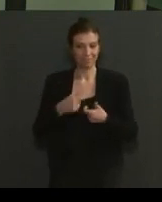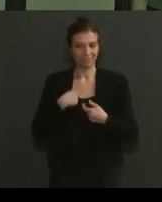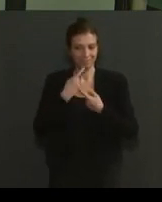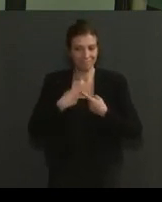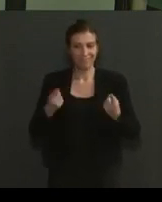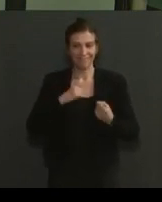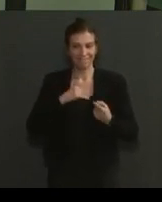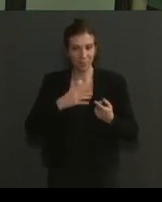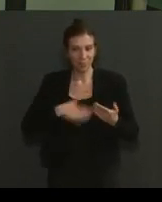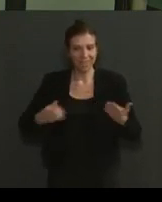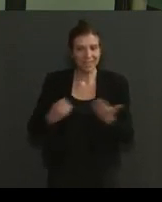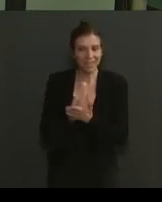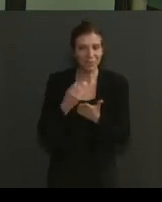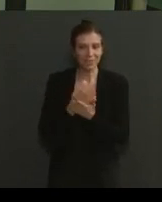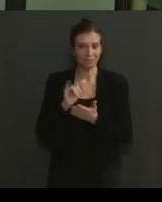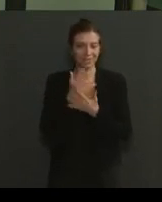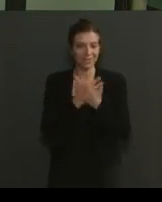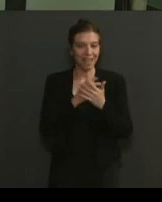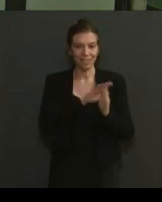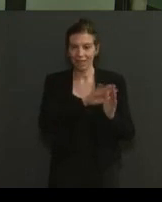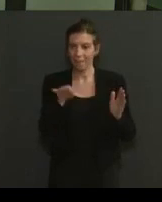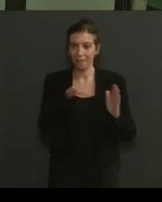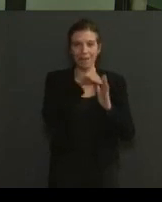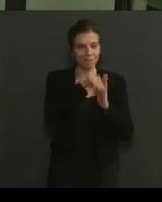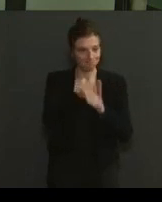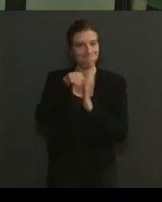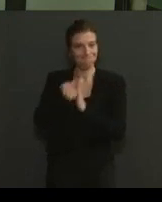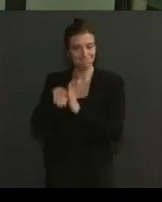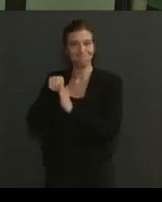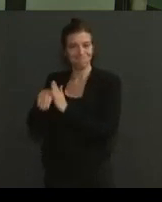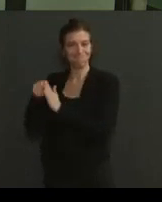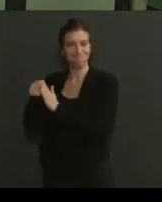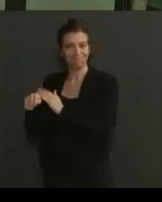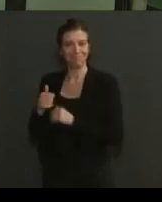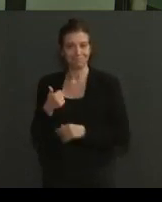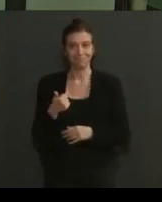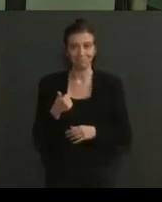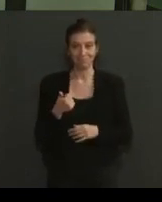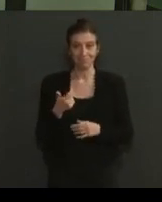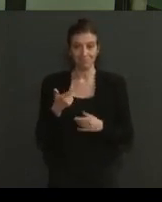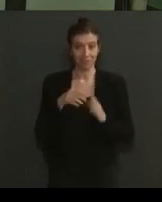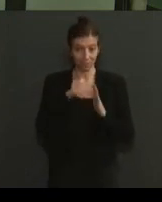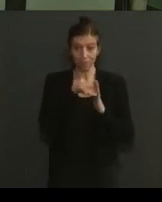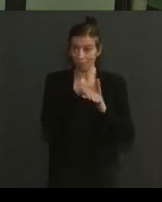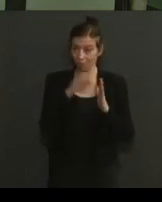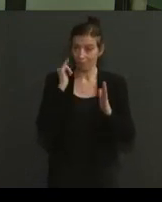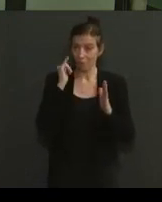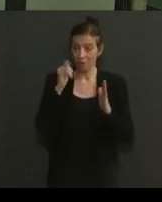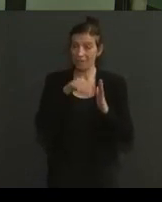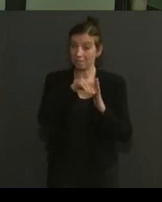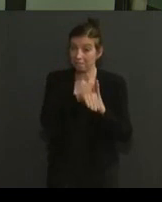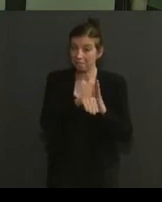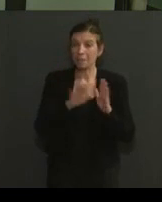indicatoren blijven nog steeds dalen. Als de trends op dezelfde manier blijven evolueren, dan zouden we mogelijk